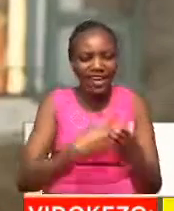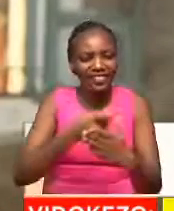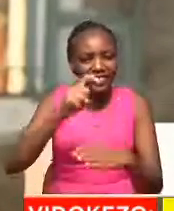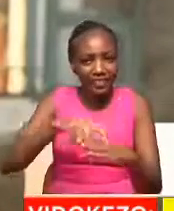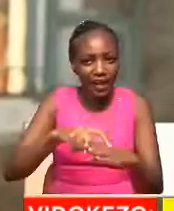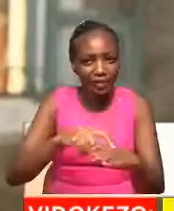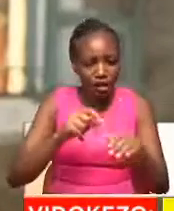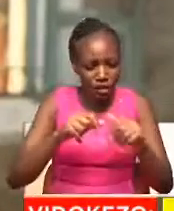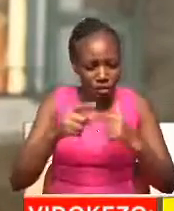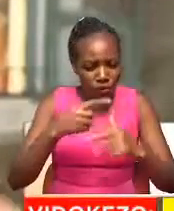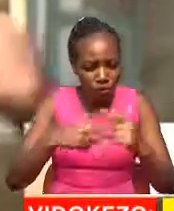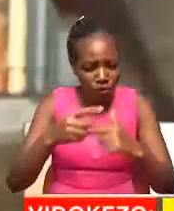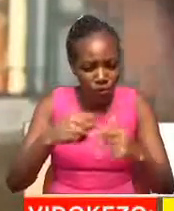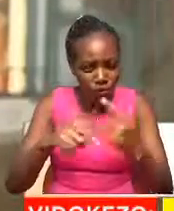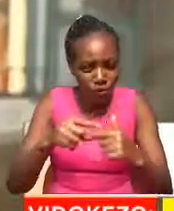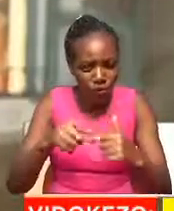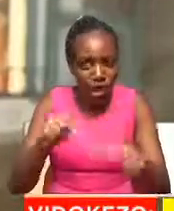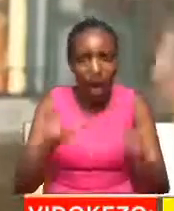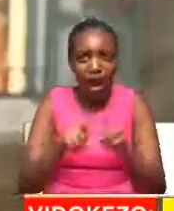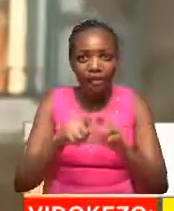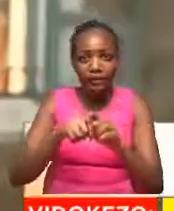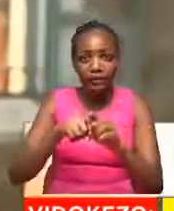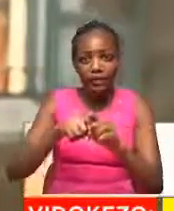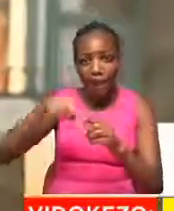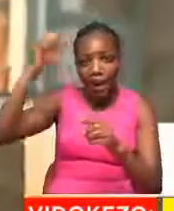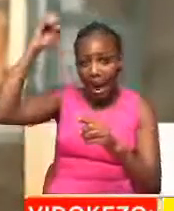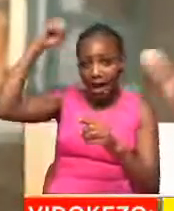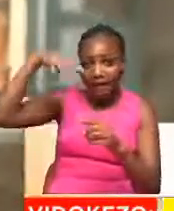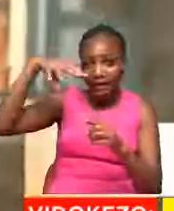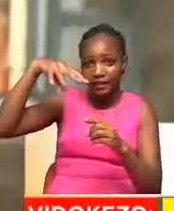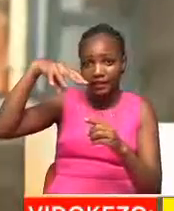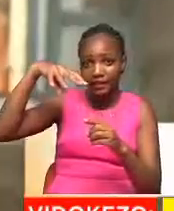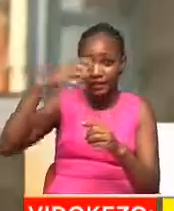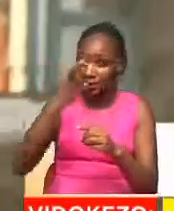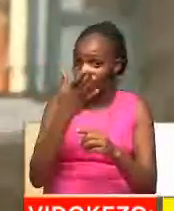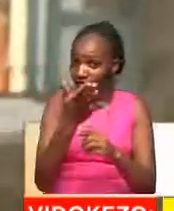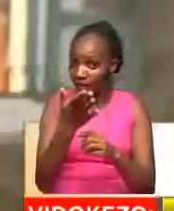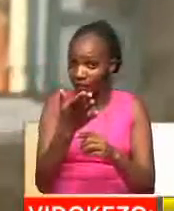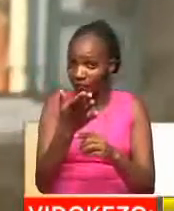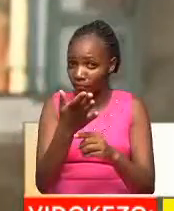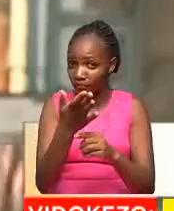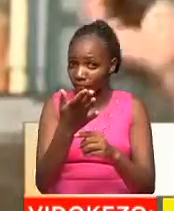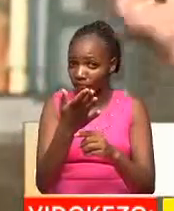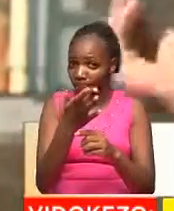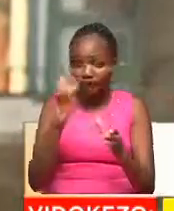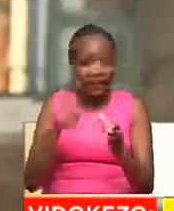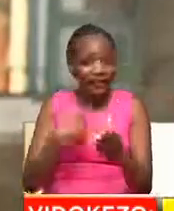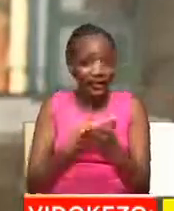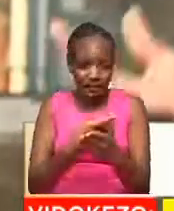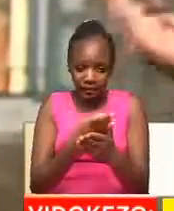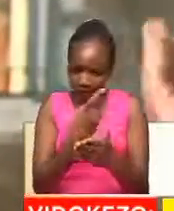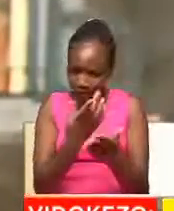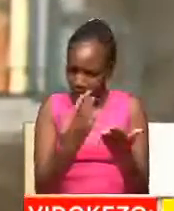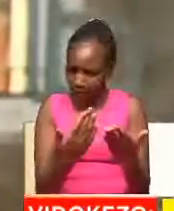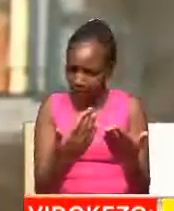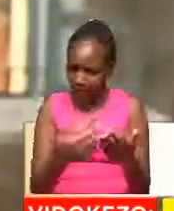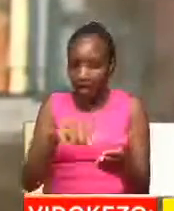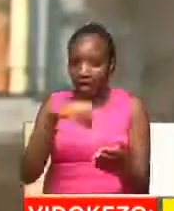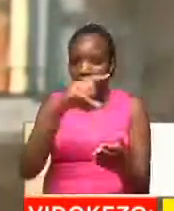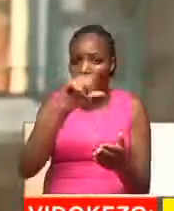alibadilisha na stima ilikuwa on. Hawakuwa wamewasha stima. Sasa hiyo kitu, hiyo